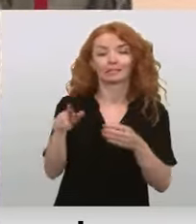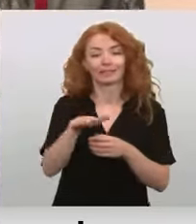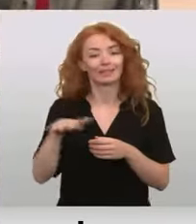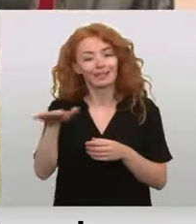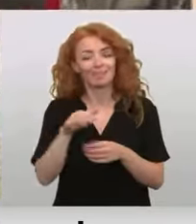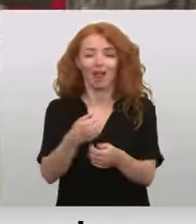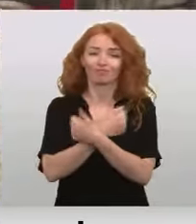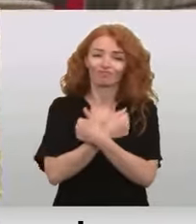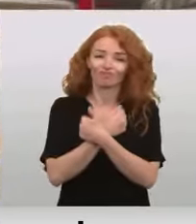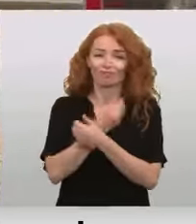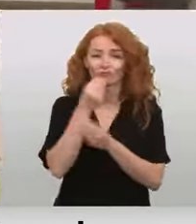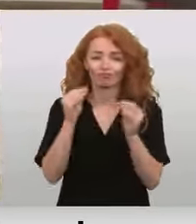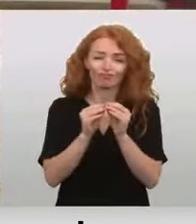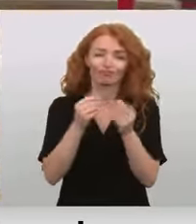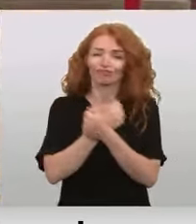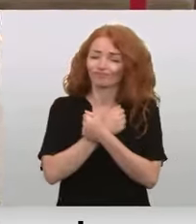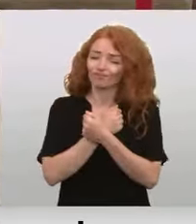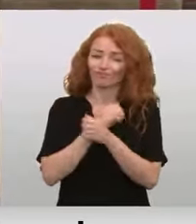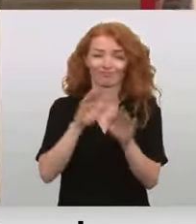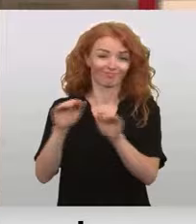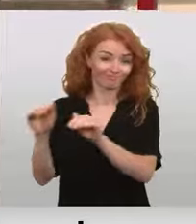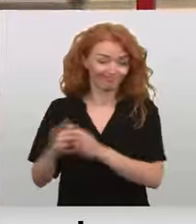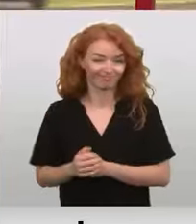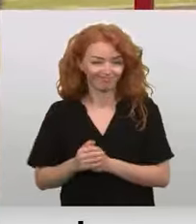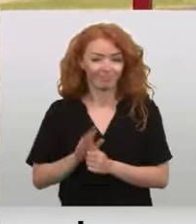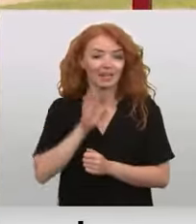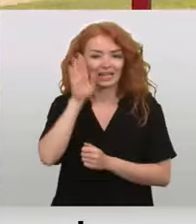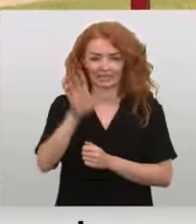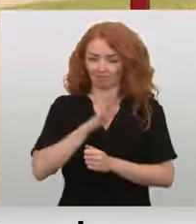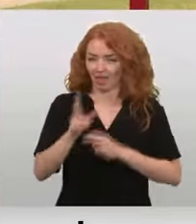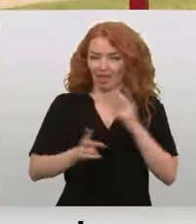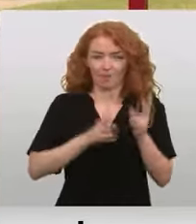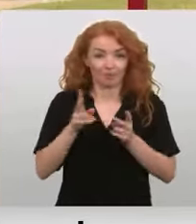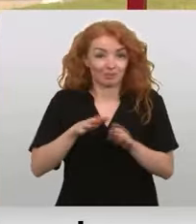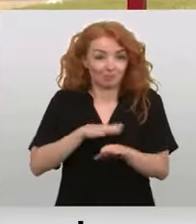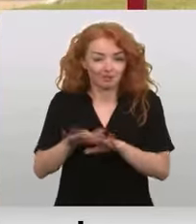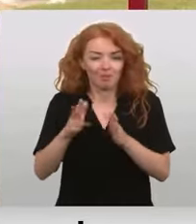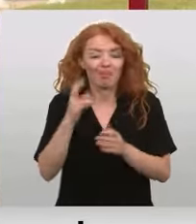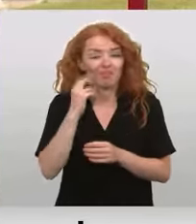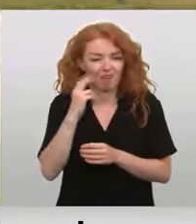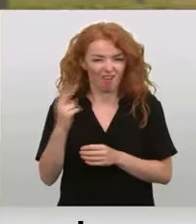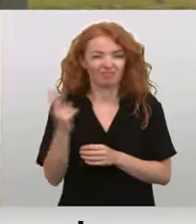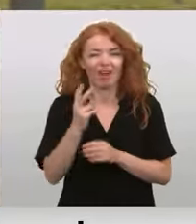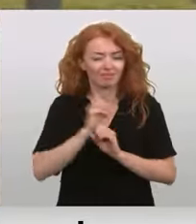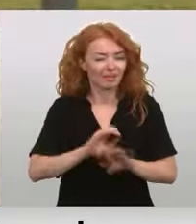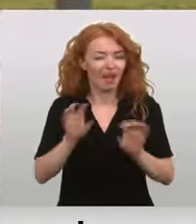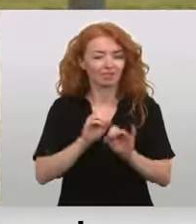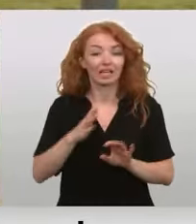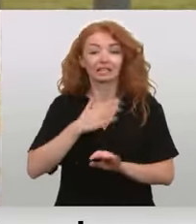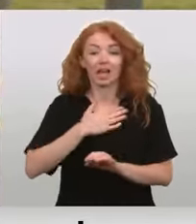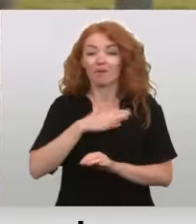vēl paspētu apskauties un sabučot savus mīļos. Rīts bija emociju pilns, bet jauniešu vecāki stāsta, kā ar saviem